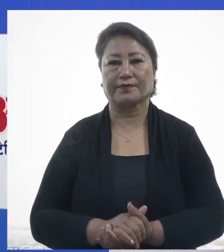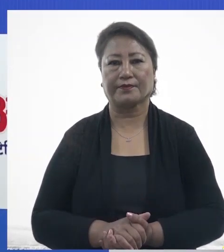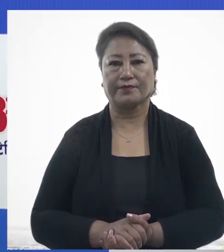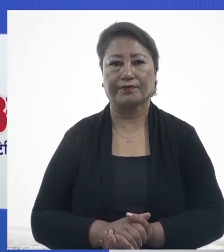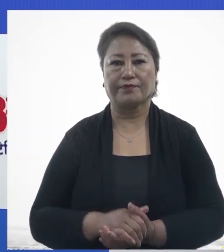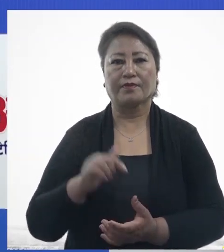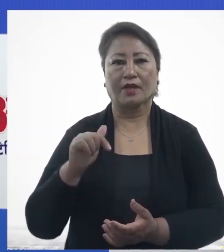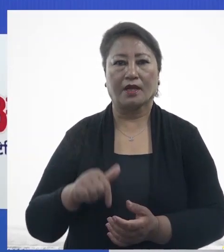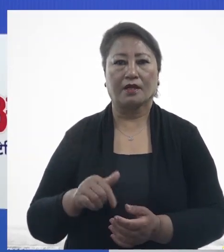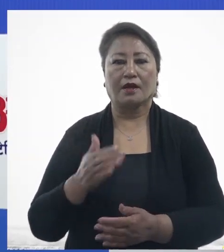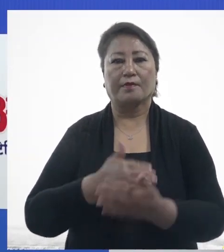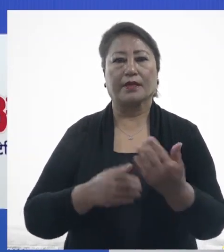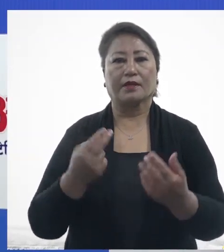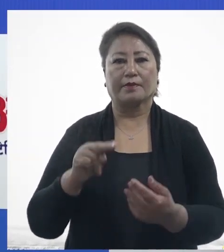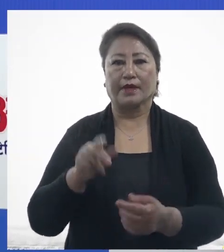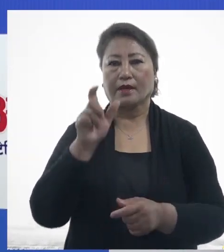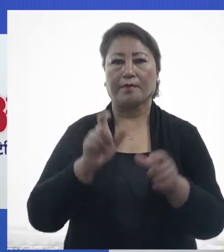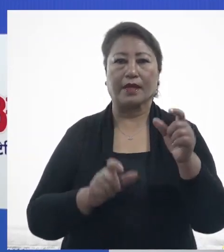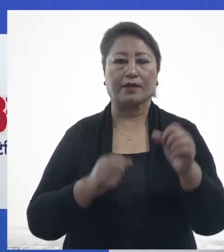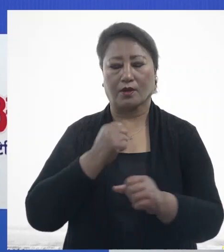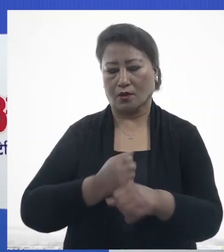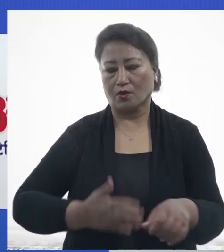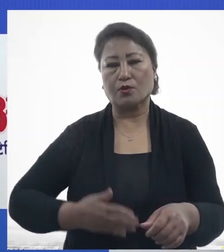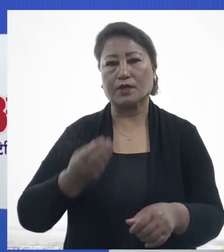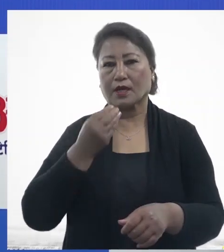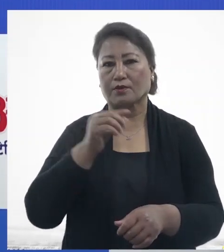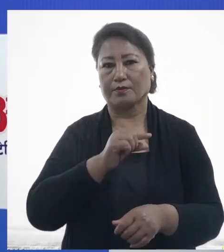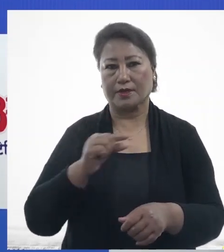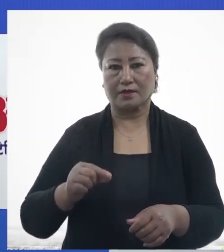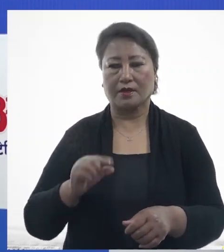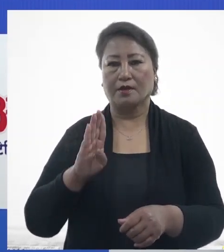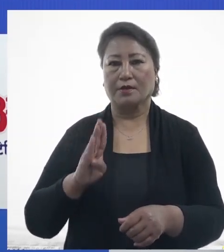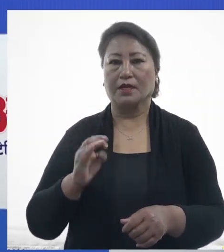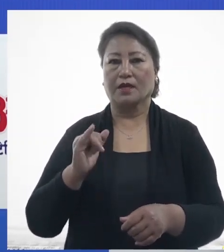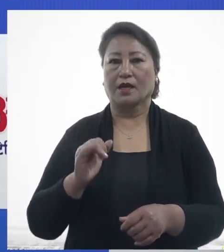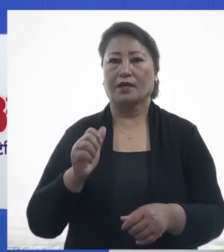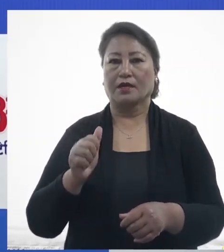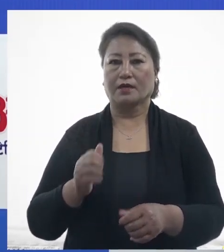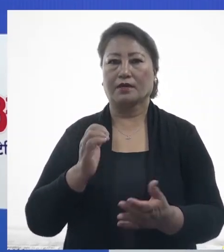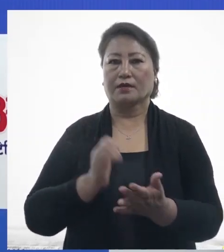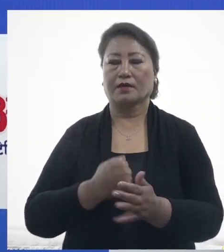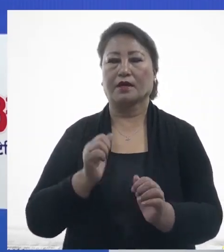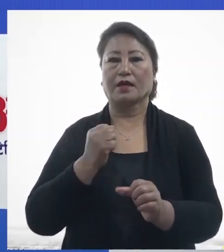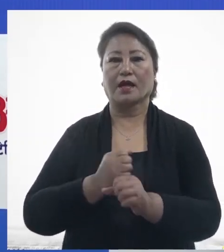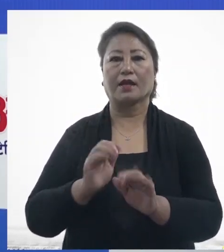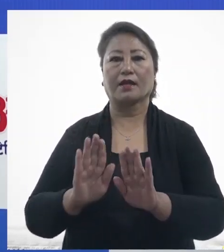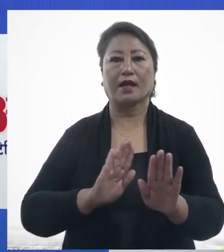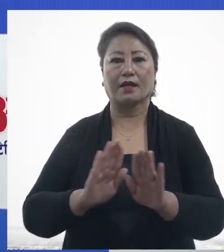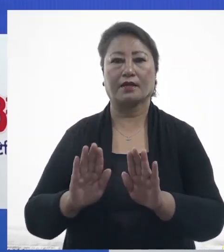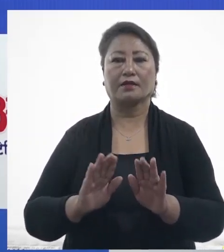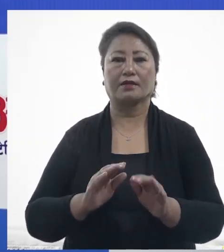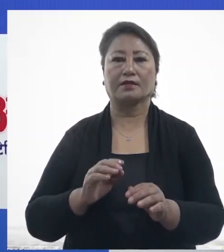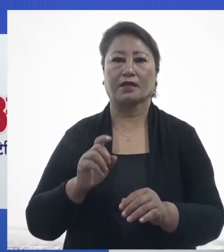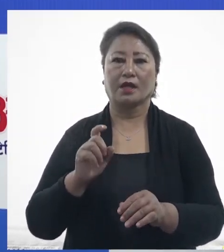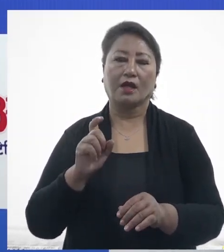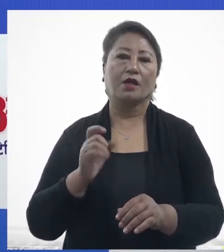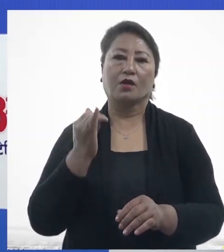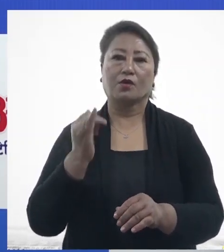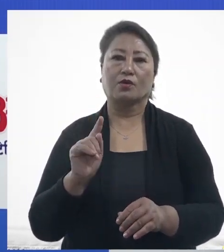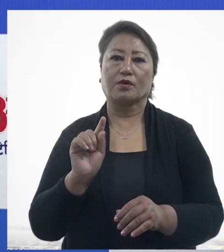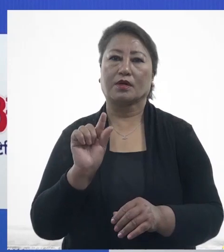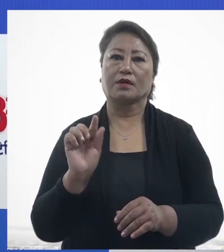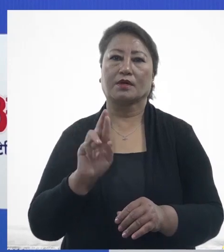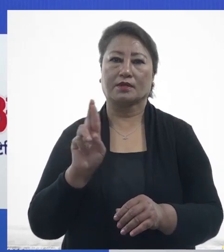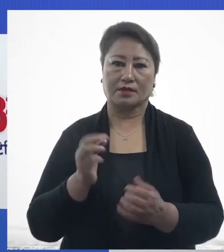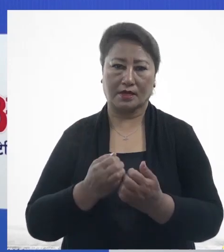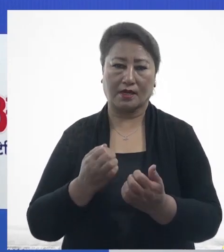आज हामीले अपाङ्गता भएका व्यक्तिहरूका रोजगारका सवालमा बिआईए इन्स्टिच्युटका कार्यकारी निर्देशक गोकर्ण ढुङ्गानाज्यूलाई हाम्रो